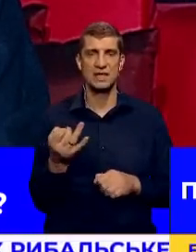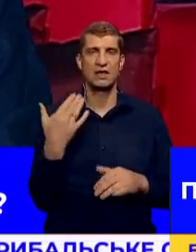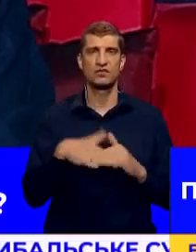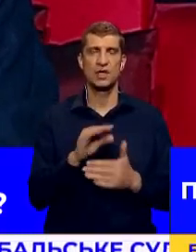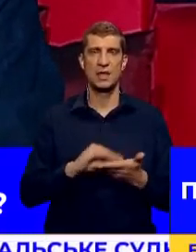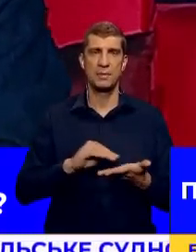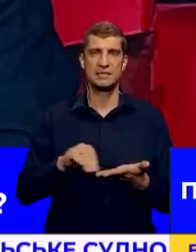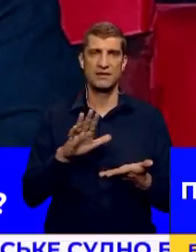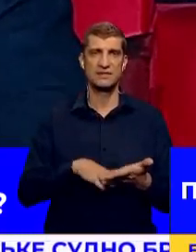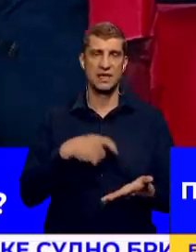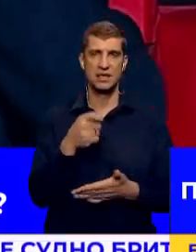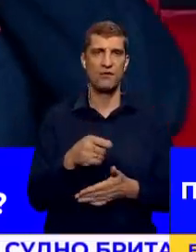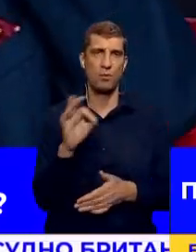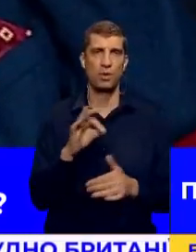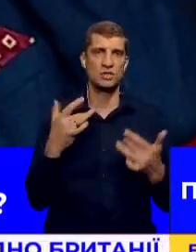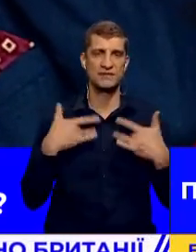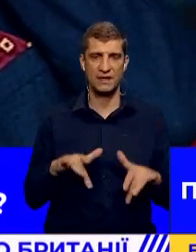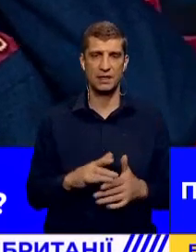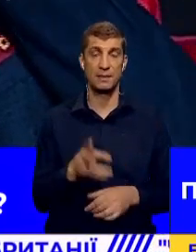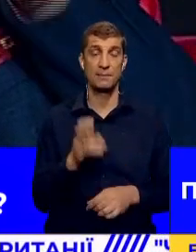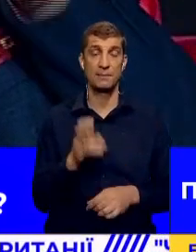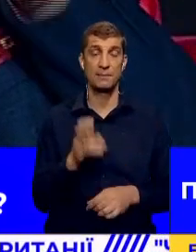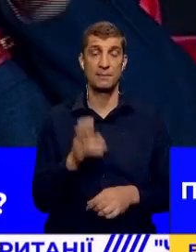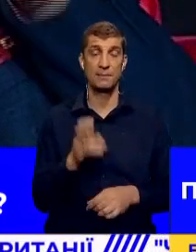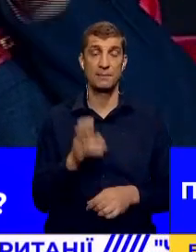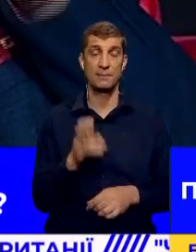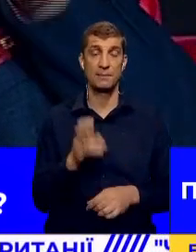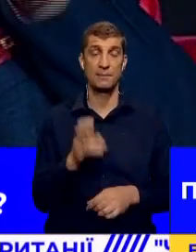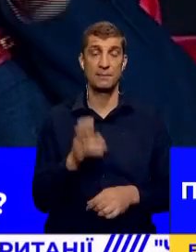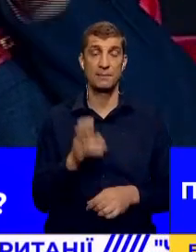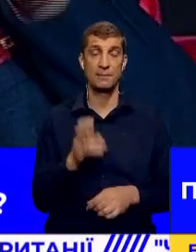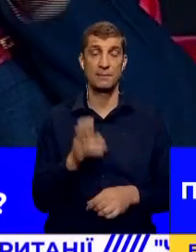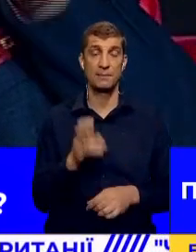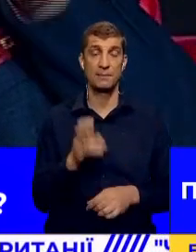написав заяву про звільнення. Як бачимо,